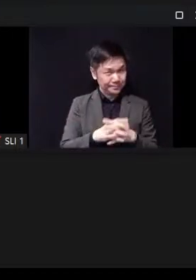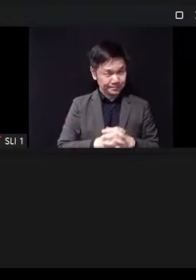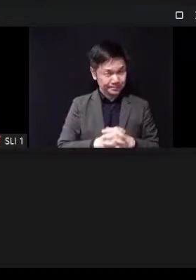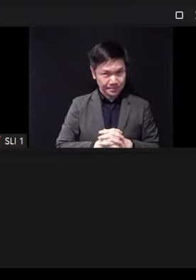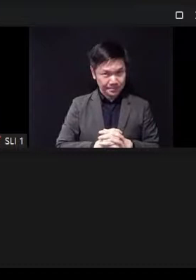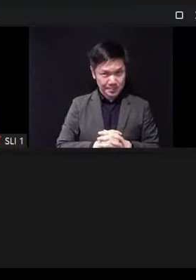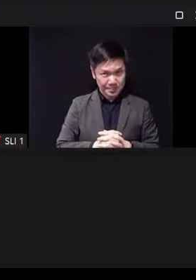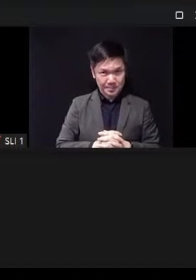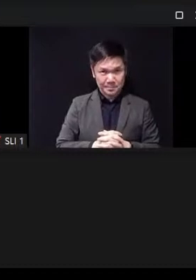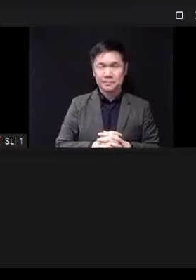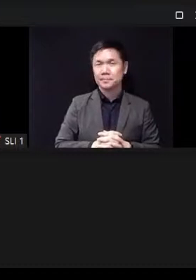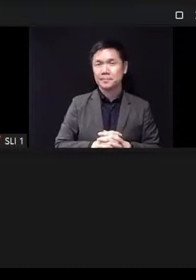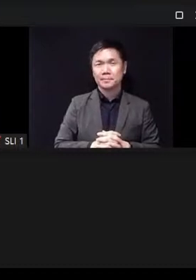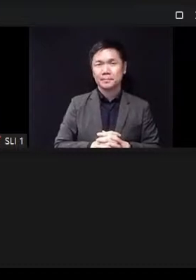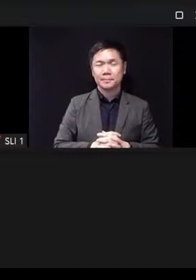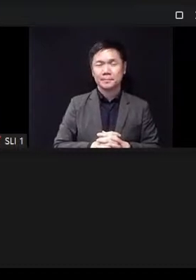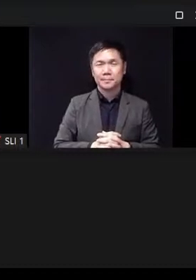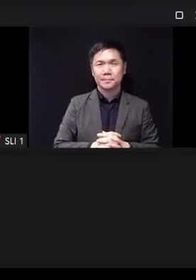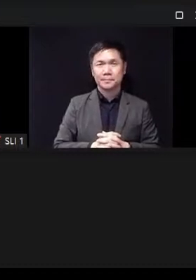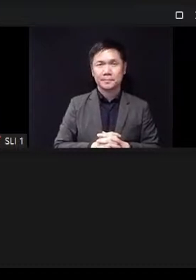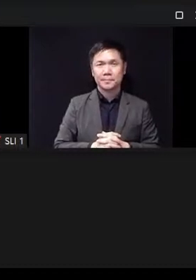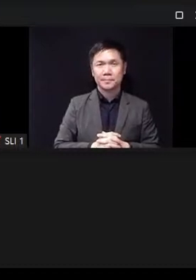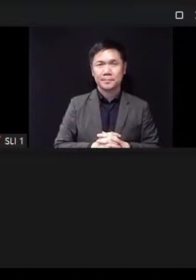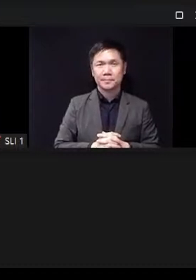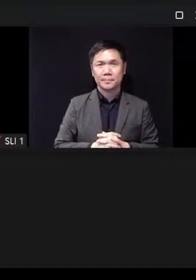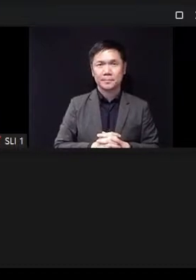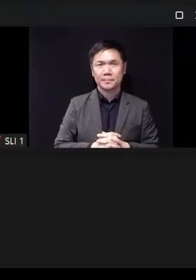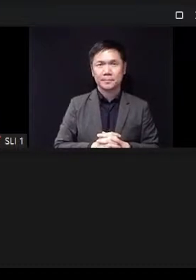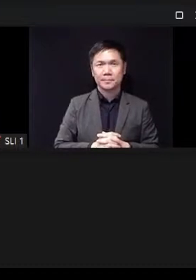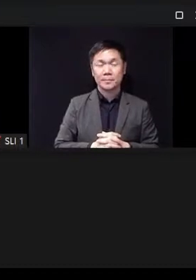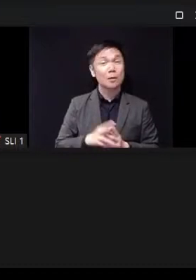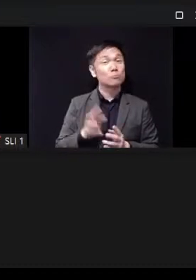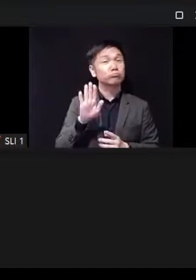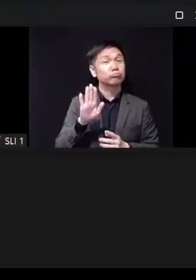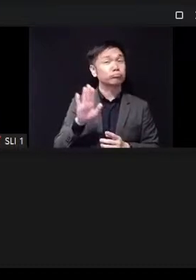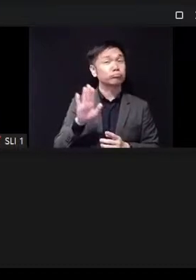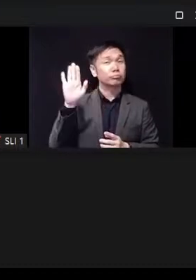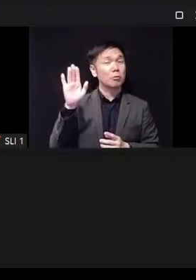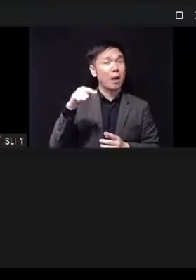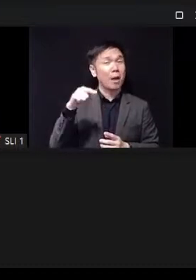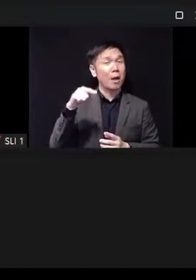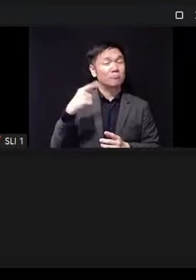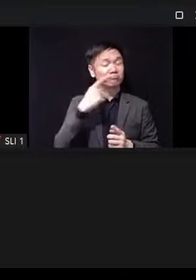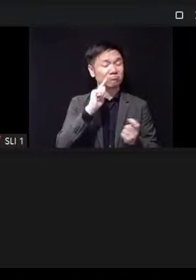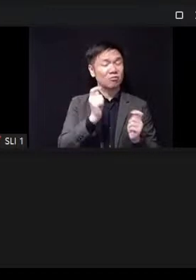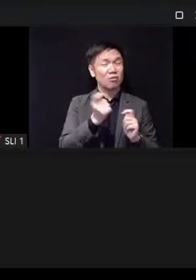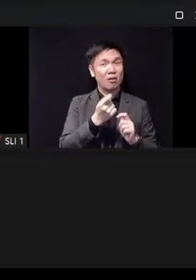озвучить наши корректировки по рекомендации номер 2.